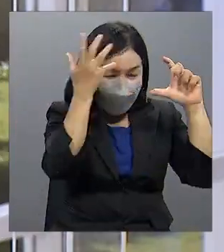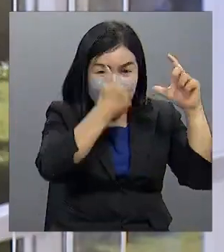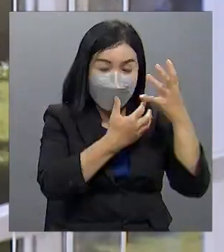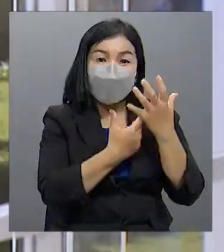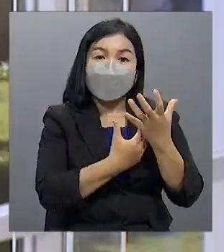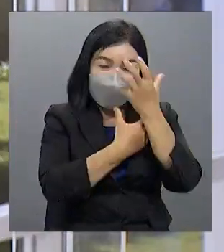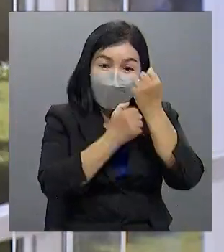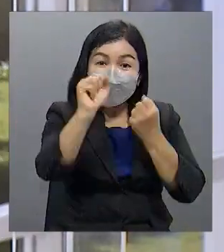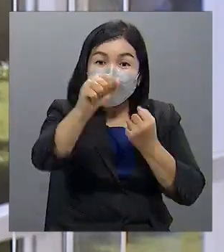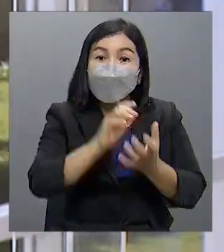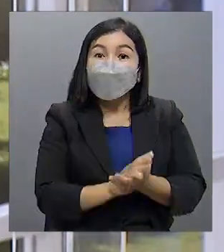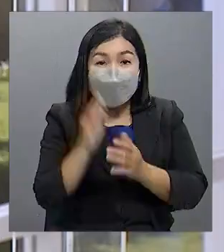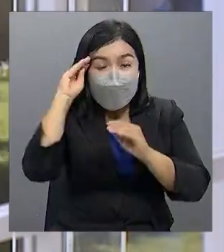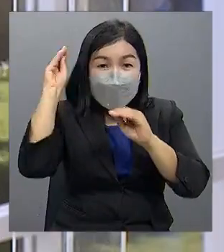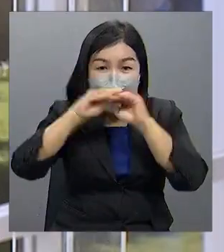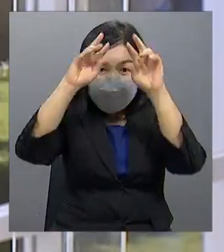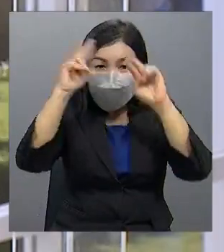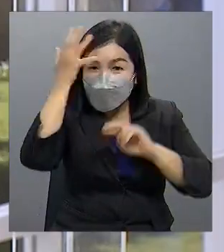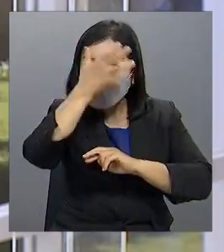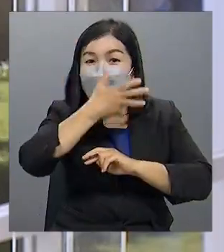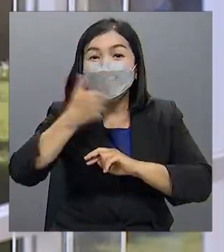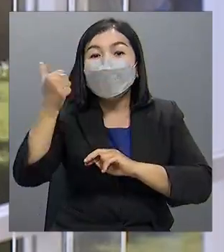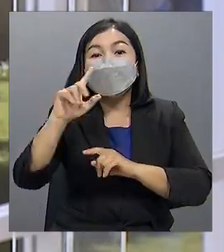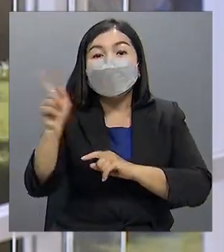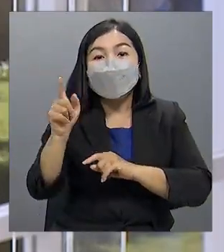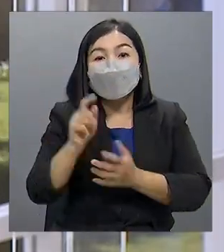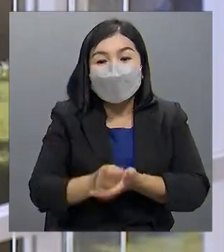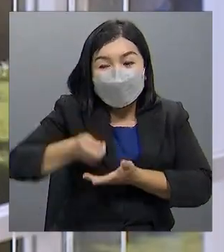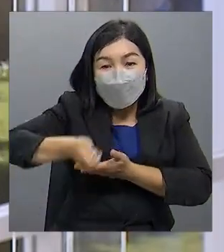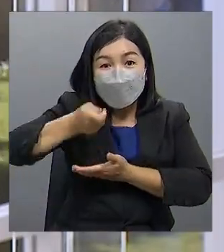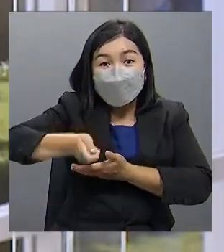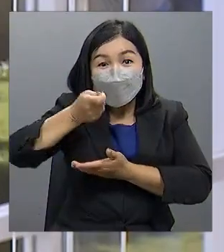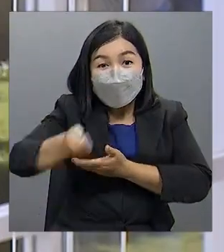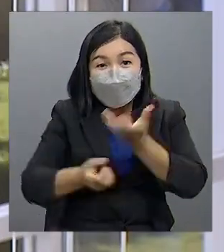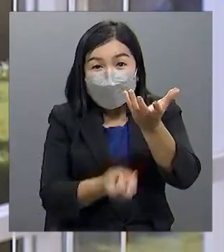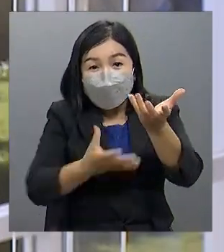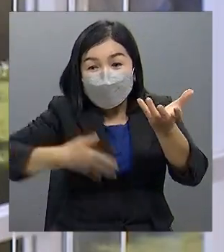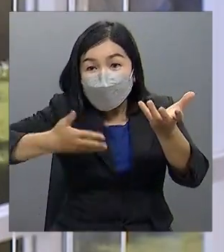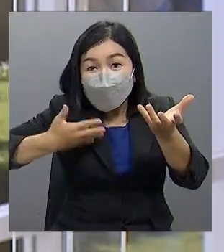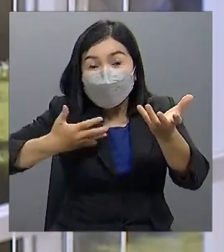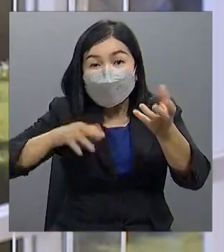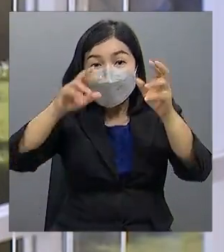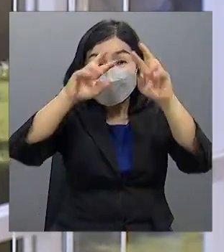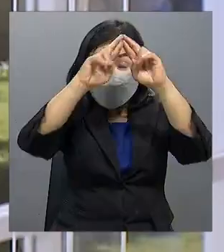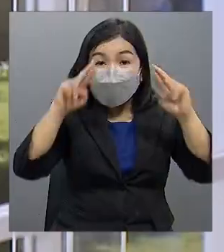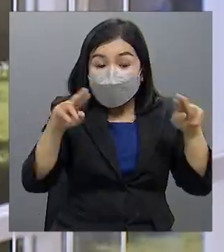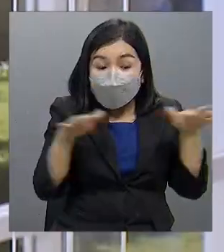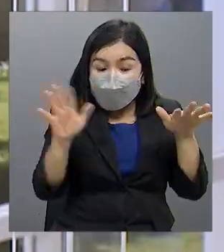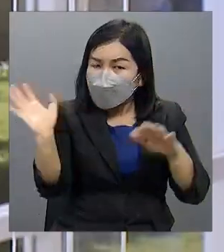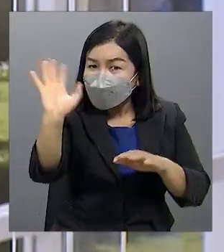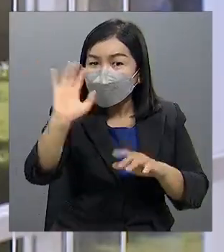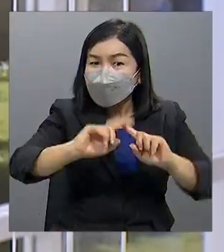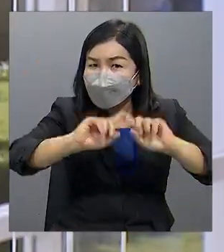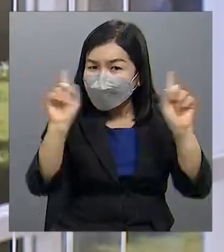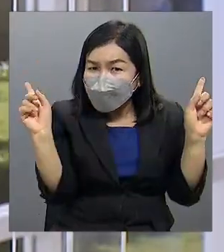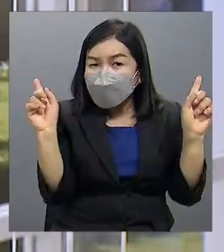วก็ไอเดียด้วยนะครับเขาบอกว่าเสิร์ฟซุกี้บนกระทะร้อนแต่ไม่ได้เสิร์ฟในร้านธรรมดานะฮะเพราะว่าในบริเวณที่เสิร์ฟนั้นเนี่ยร้านทุกอย่าง